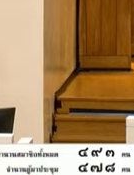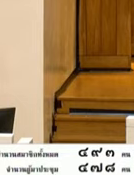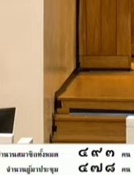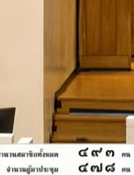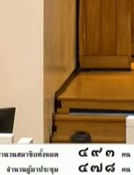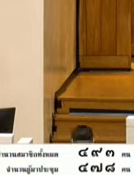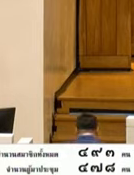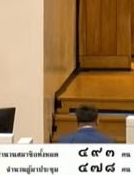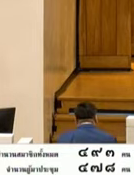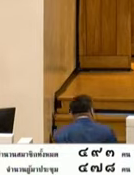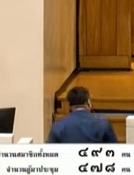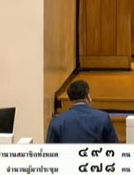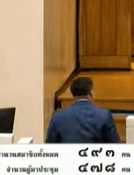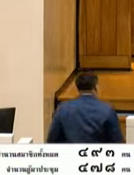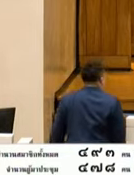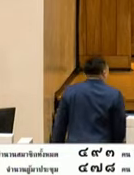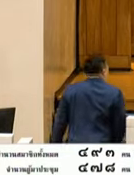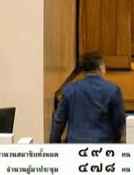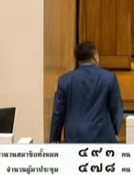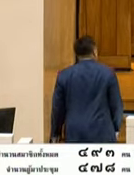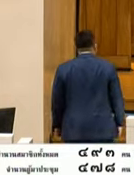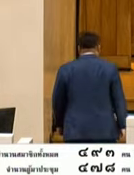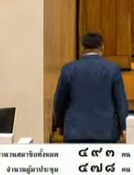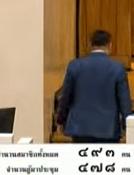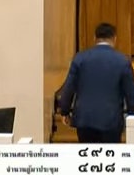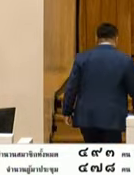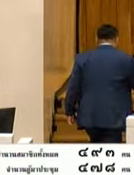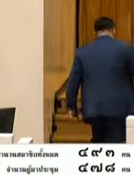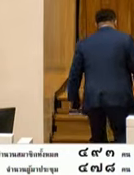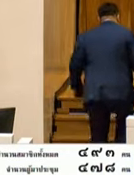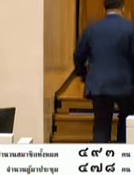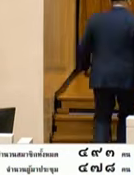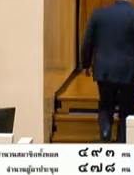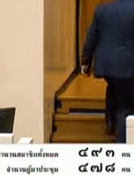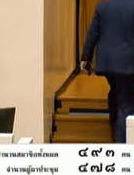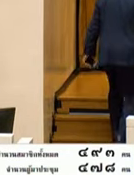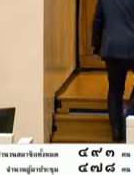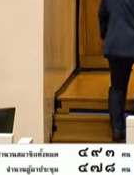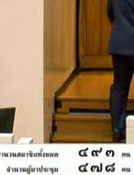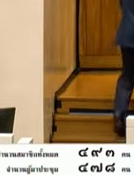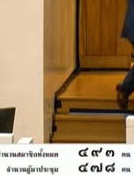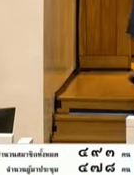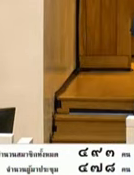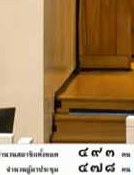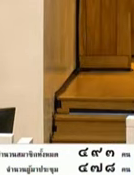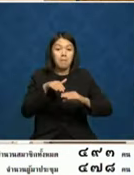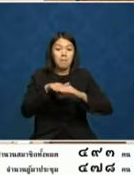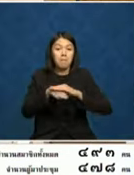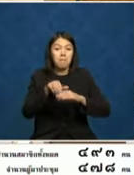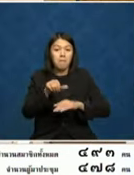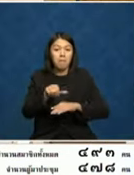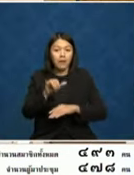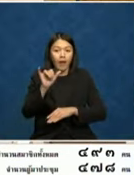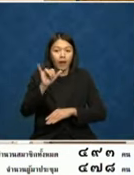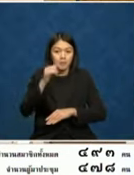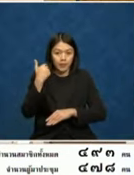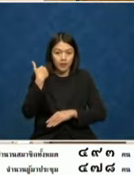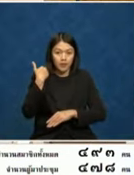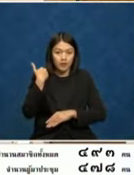ครับกำลังเดินเข้ามานะครับท่านผู้ใดที่อยู่ในห้องประชุมนี้ยังไม่ได้แสดงตนบ้างครับ